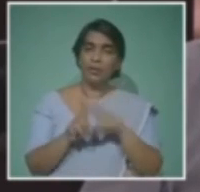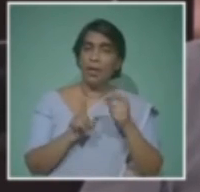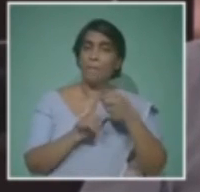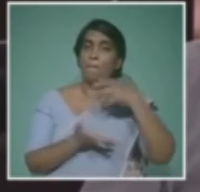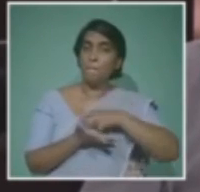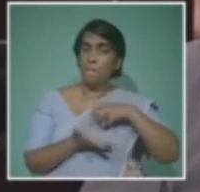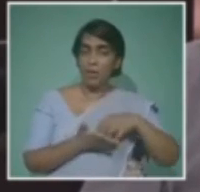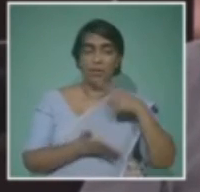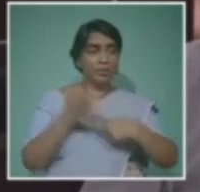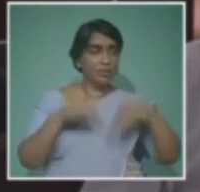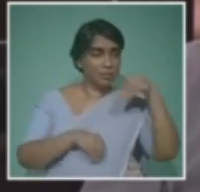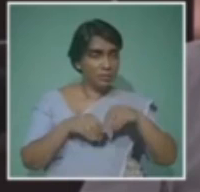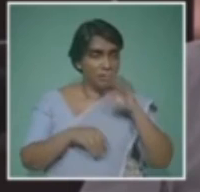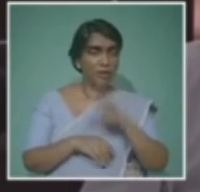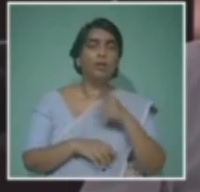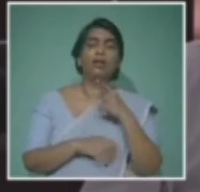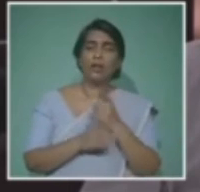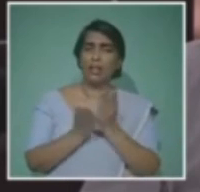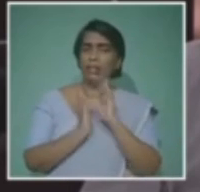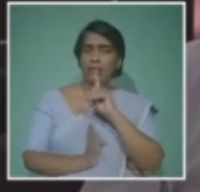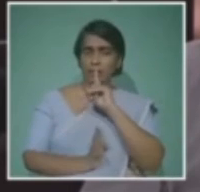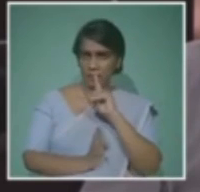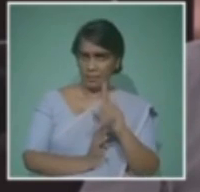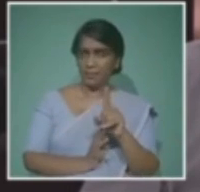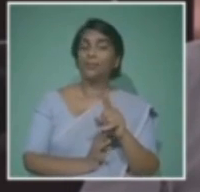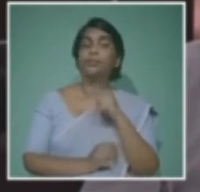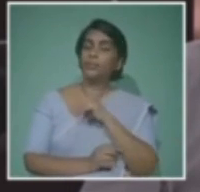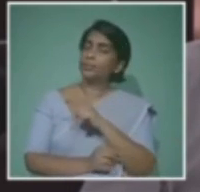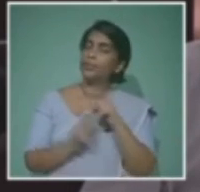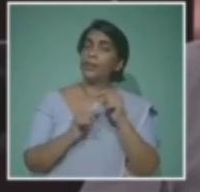கூறிக்கொண்டிருக்கின்றார்கள். மாகாண சபை தேர்தல் நடக்காமல் மாகாணங்களிலே அதிகாரம் இல்லாமல் இருக்கின்றார்கள்.